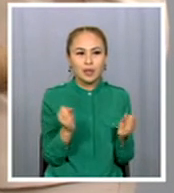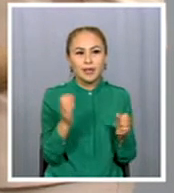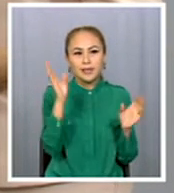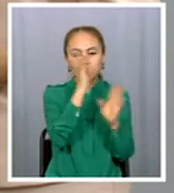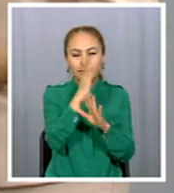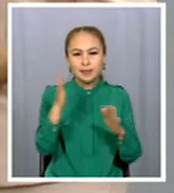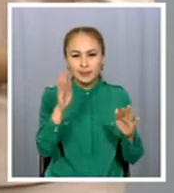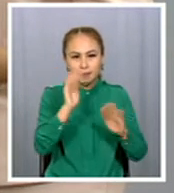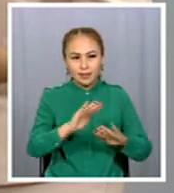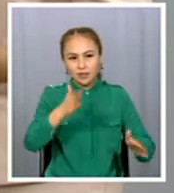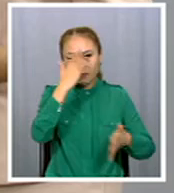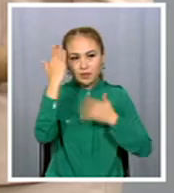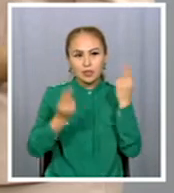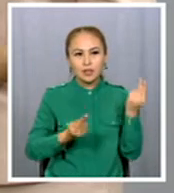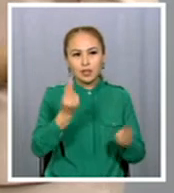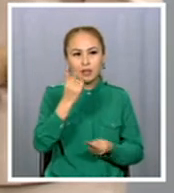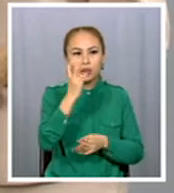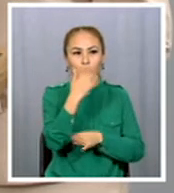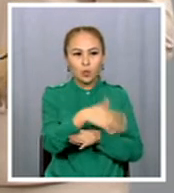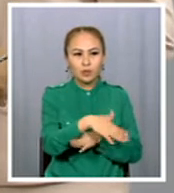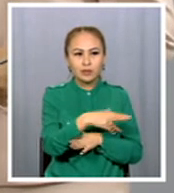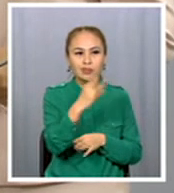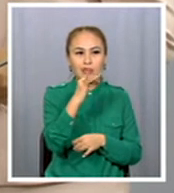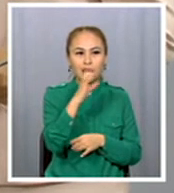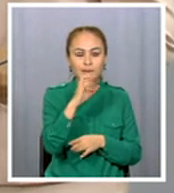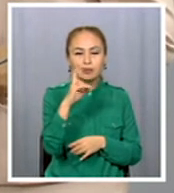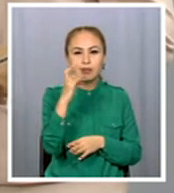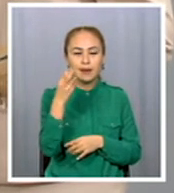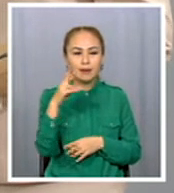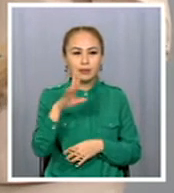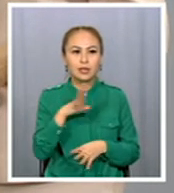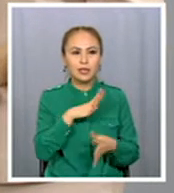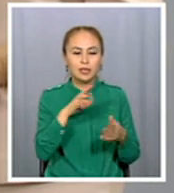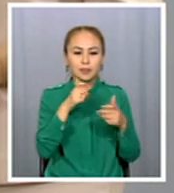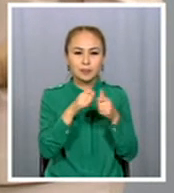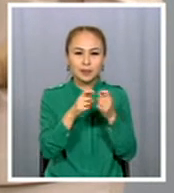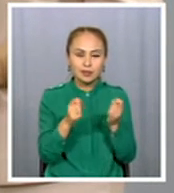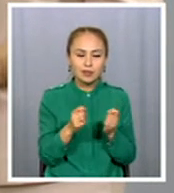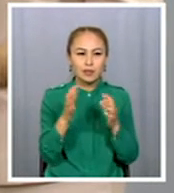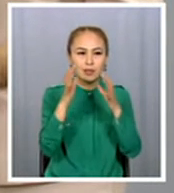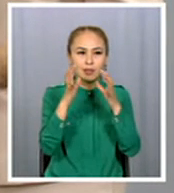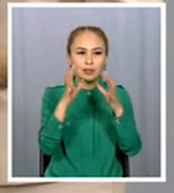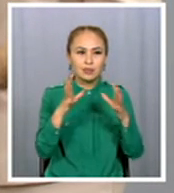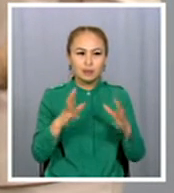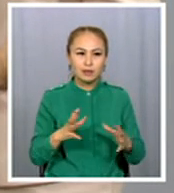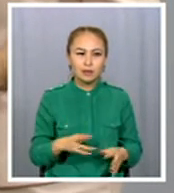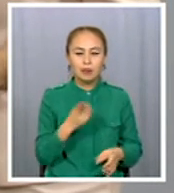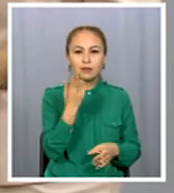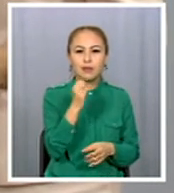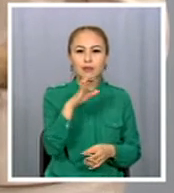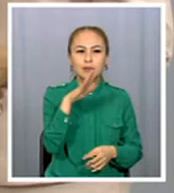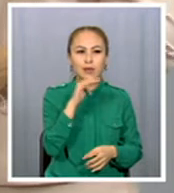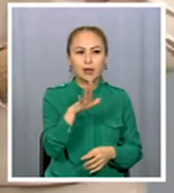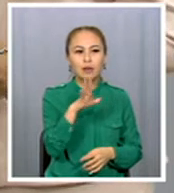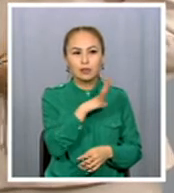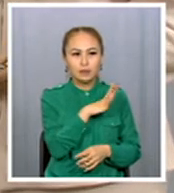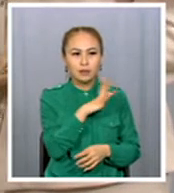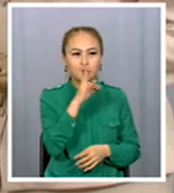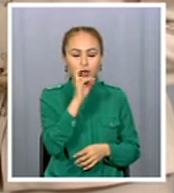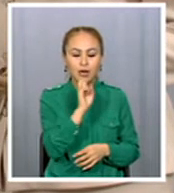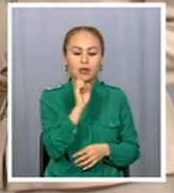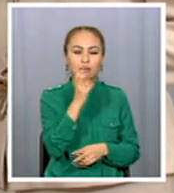Дети весело играют на улице. Диас и Даяна лепят снеговика. Дастан катается на